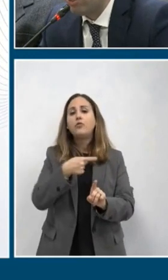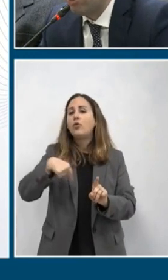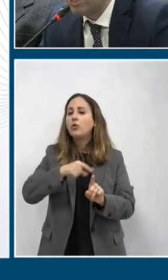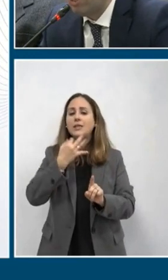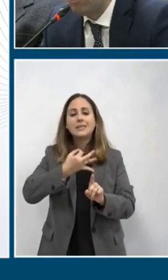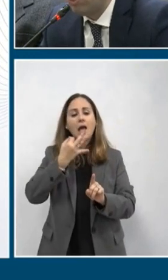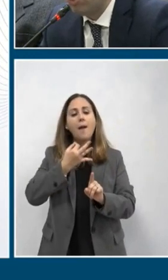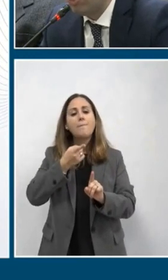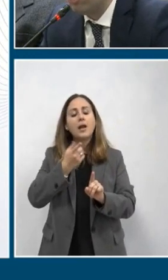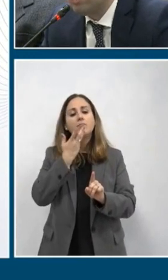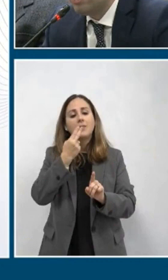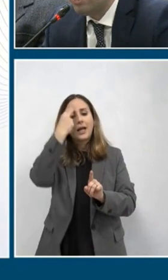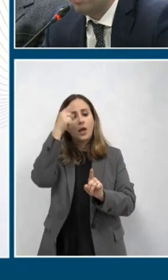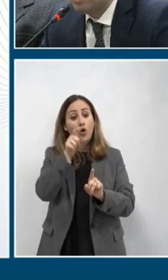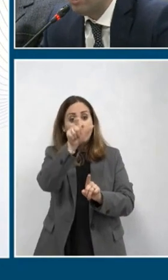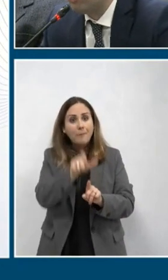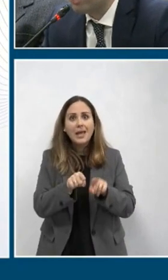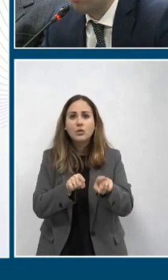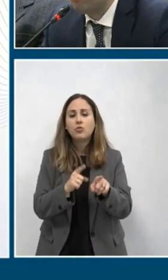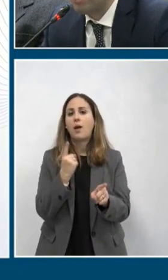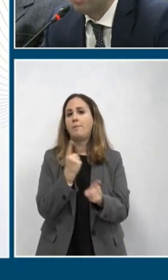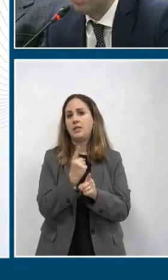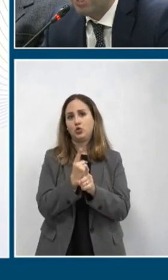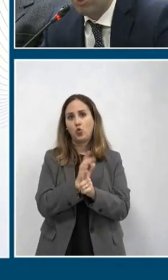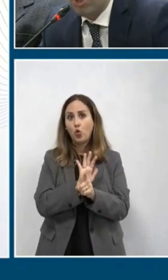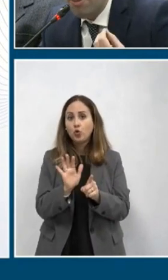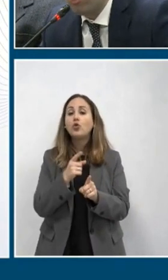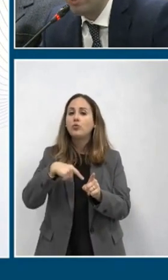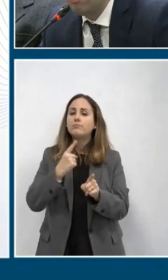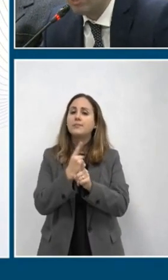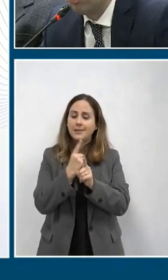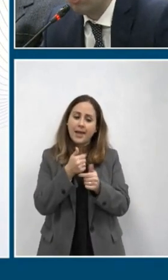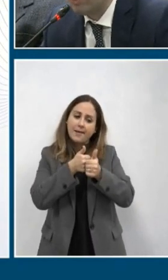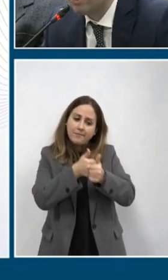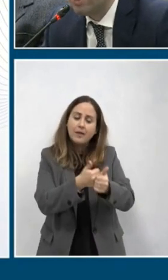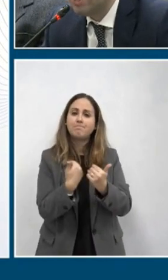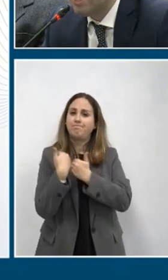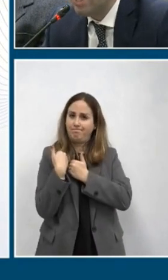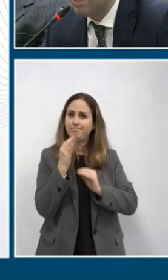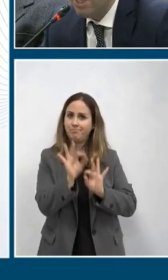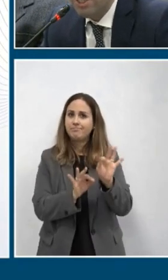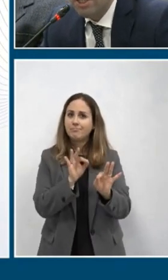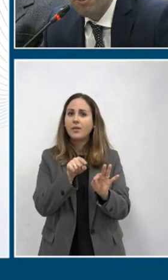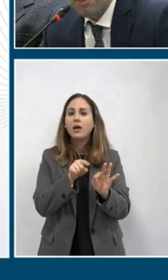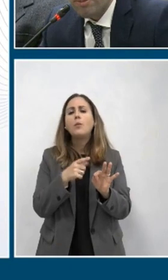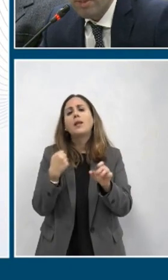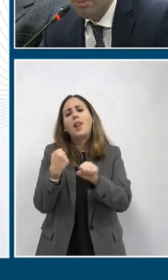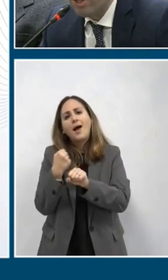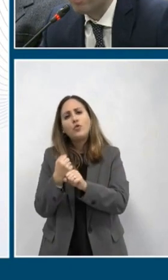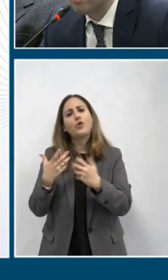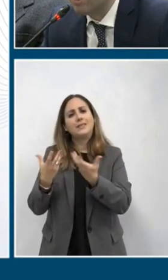sul fine che è la persona che ha un bisogno che noi cerchiamo di prendere in carico abbiamo quindi lavorato con queste aziende